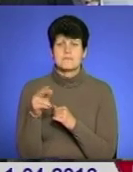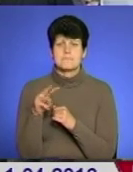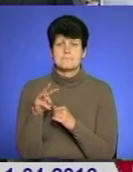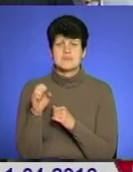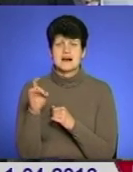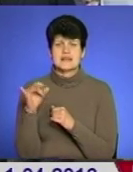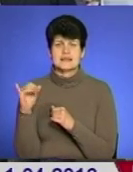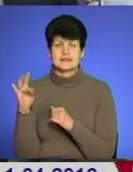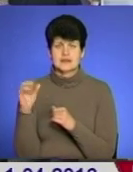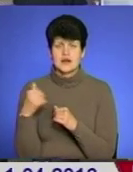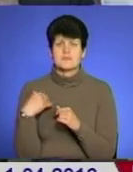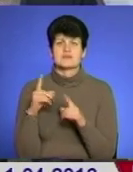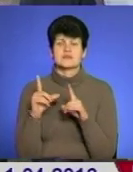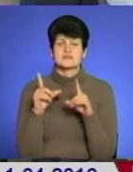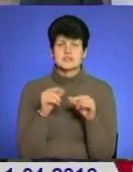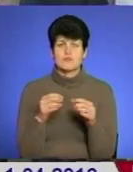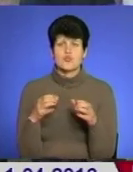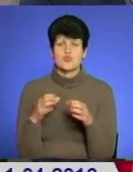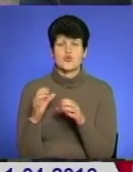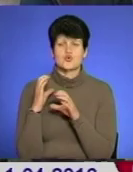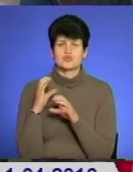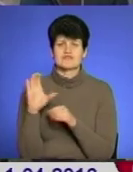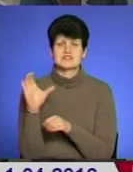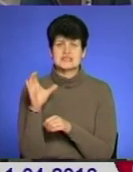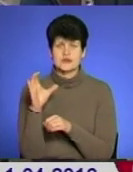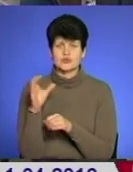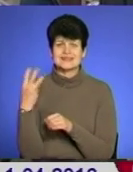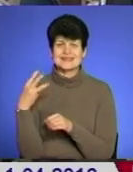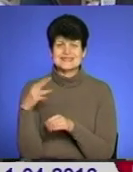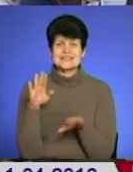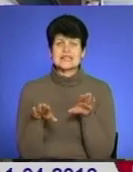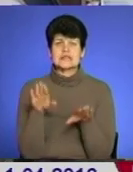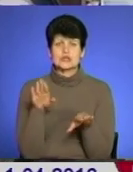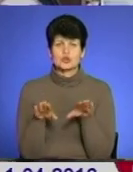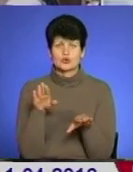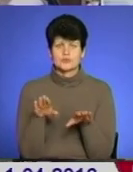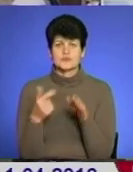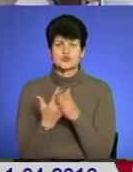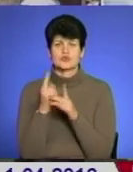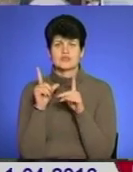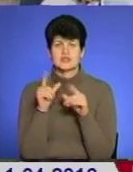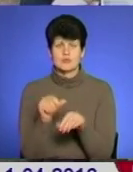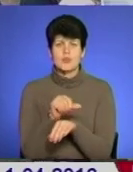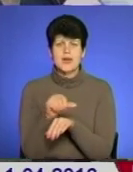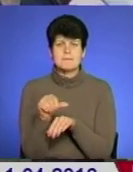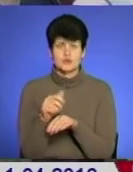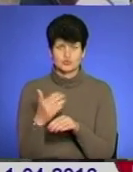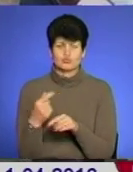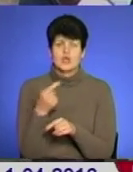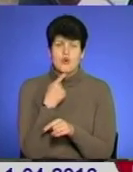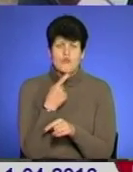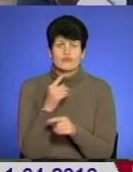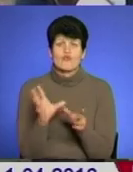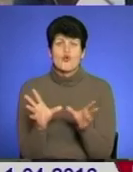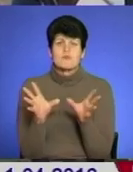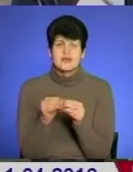ми відвантажуємо груз в середу, іде фура 30-тонна, їдемо знову на передову. Тому я кажу, що в